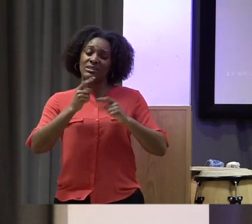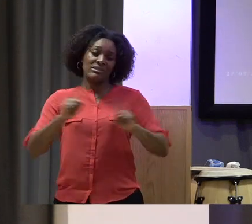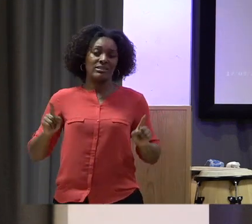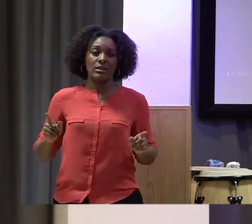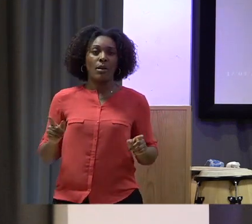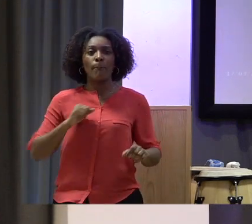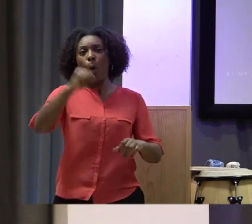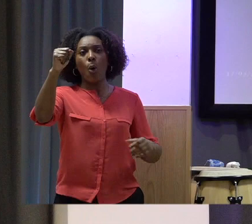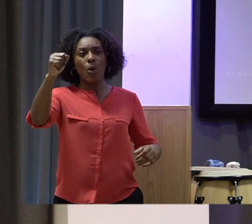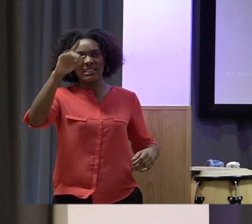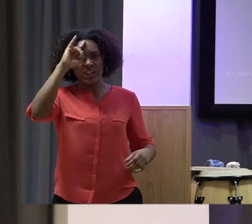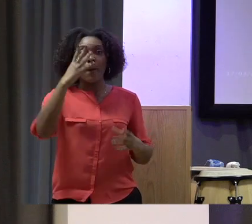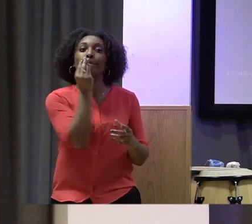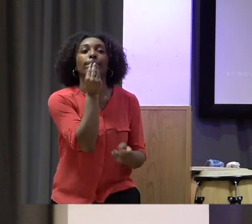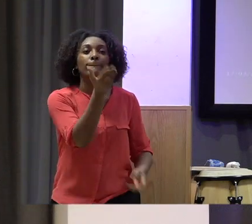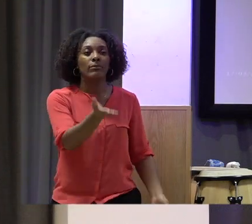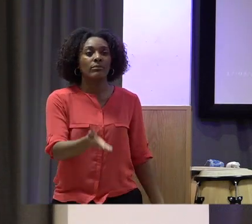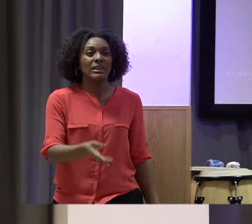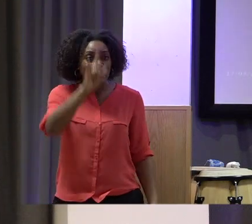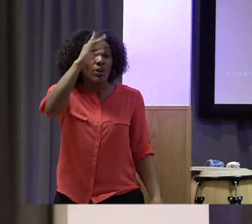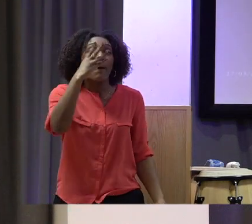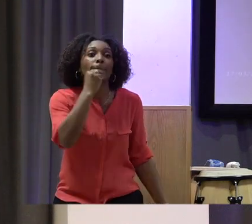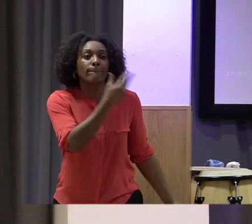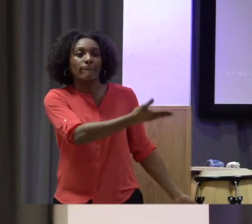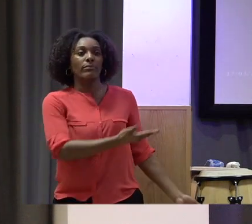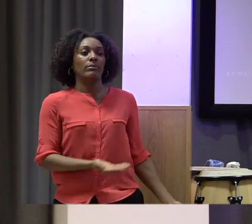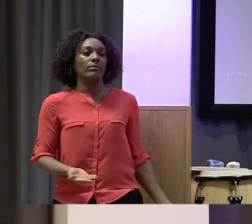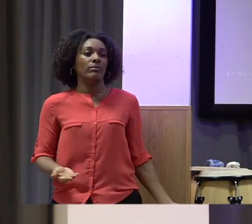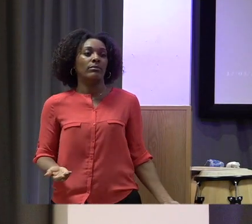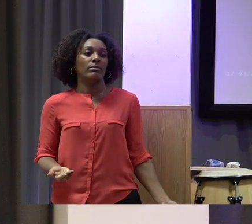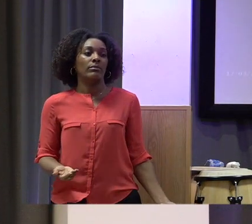boum, il ne pourra plus revenir là-dessus.